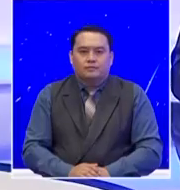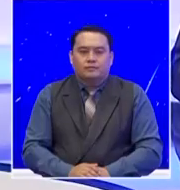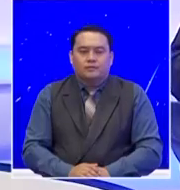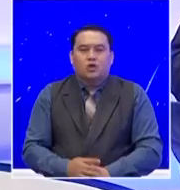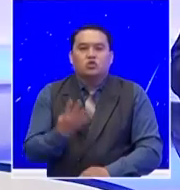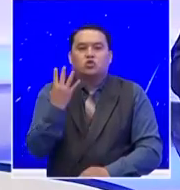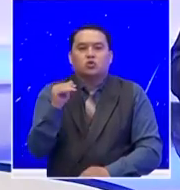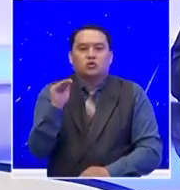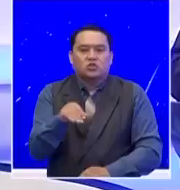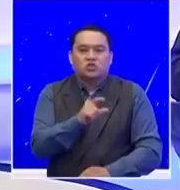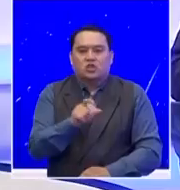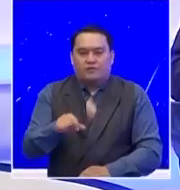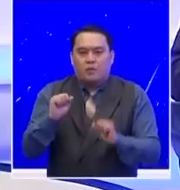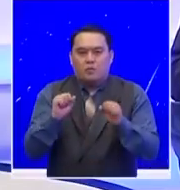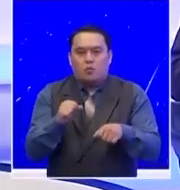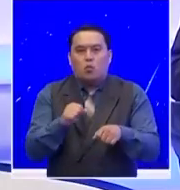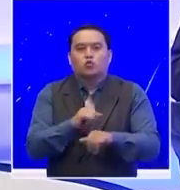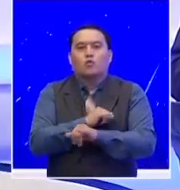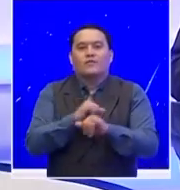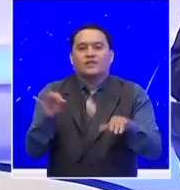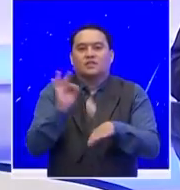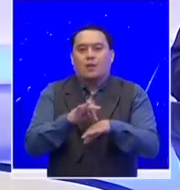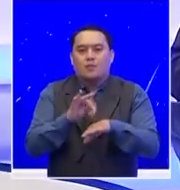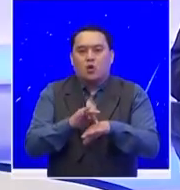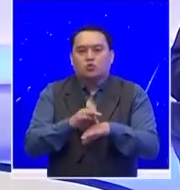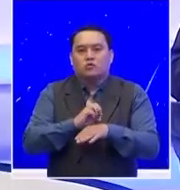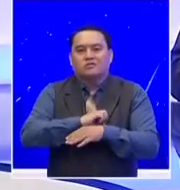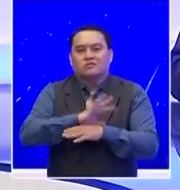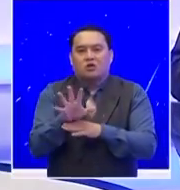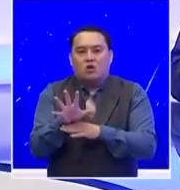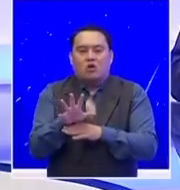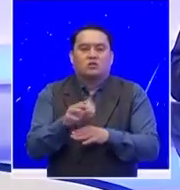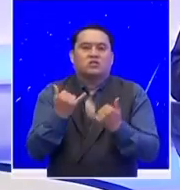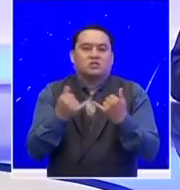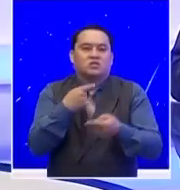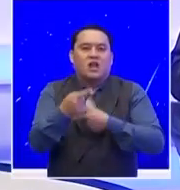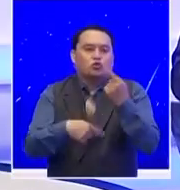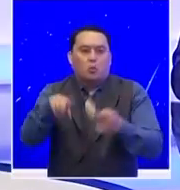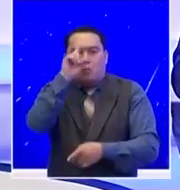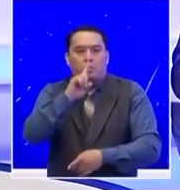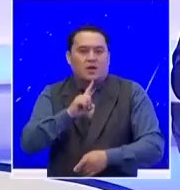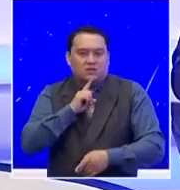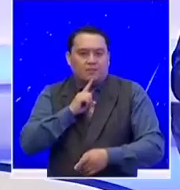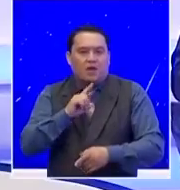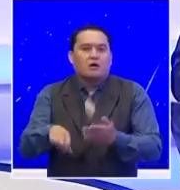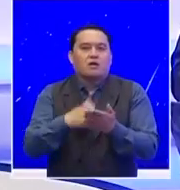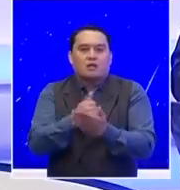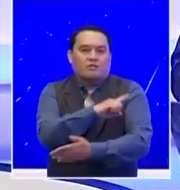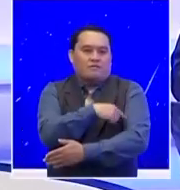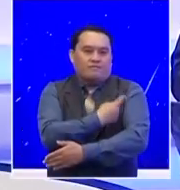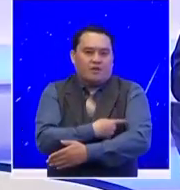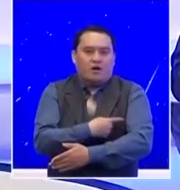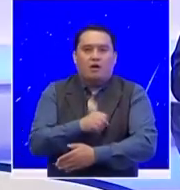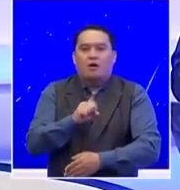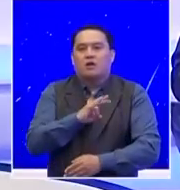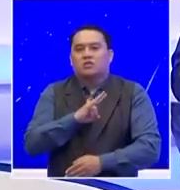До 4000 человек может возрасти количество зараженных коронавирусом в Казахстане уже в следующем месяце. Главный санитарный врач страны